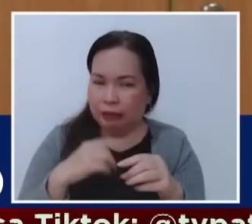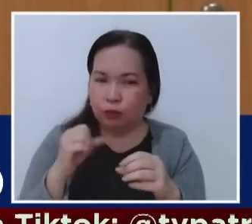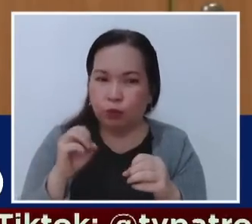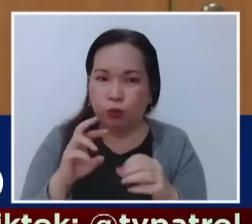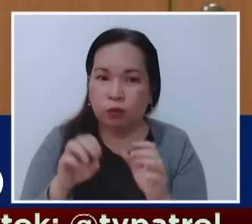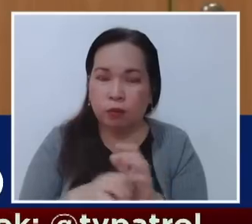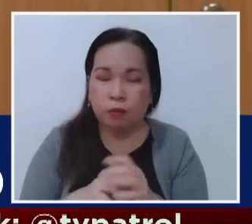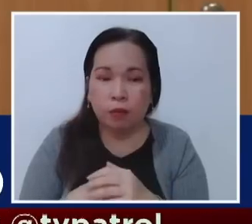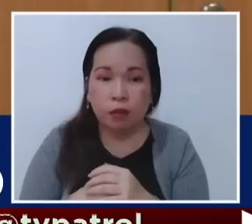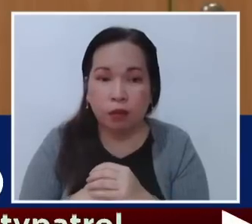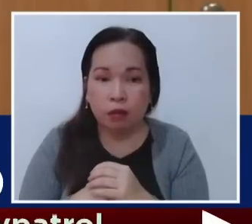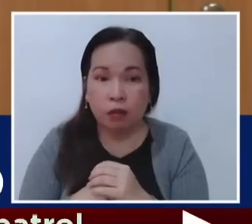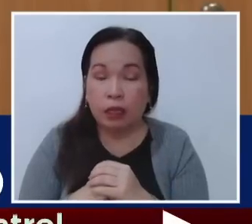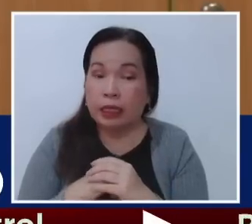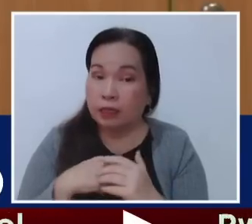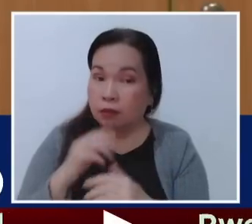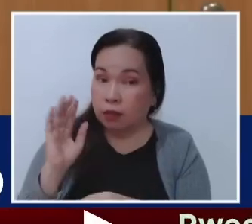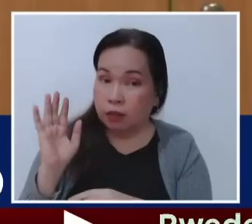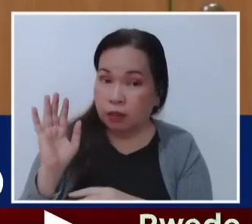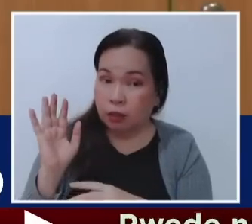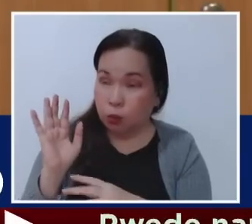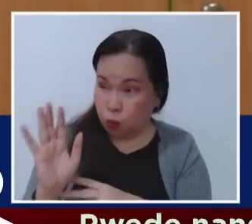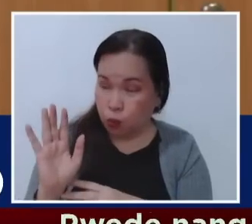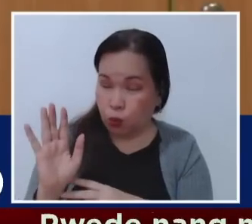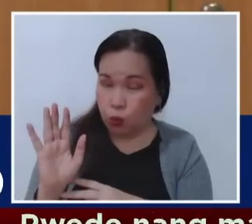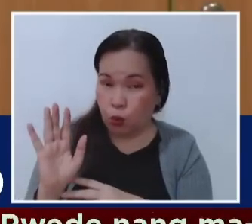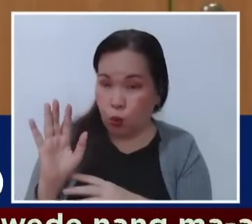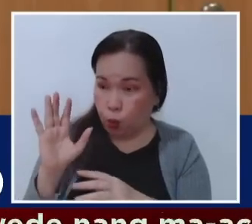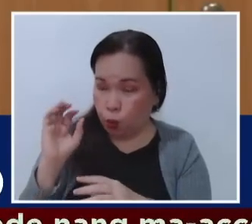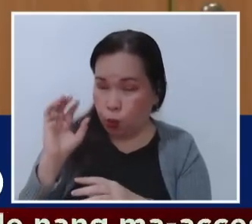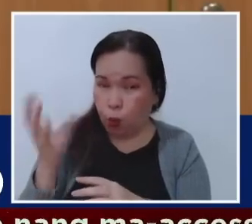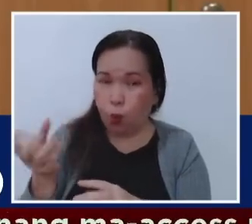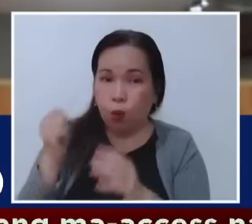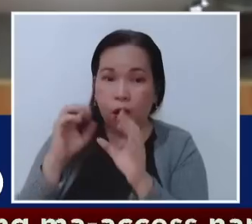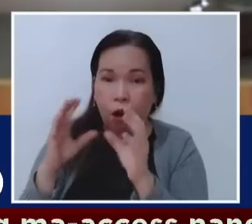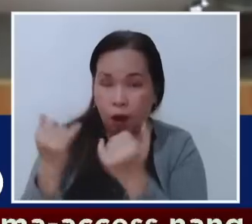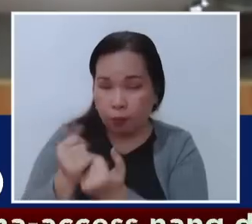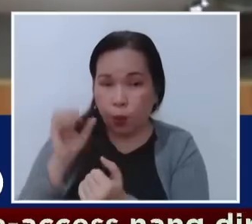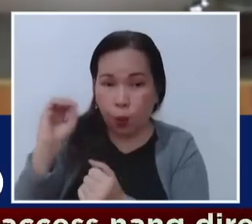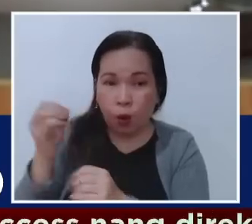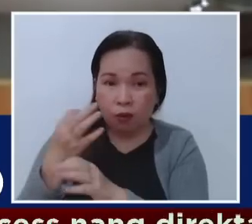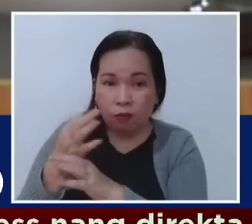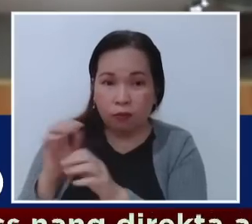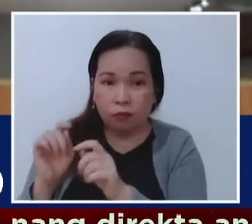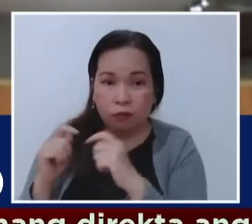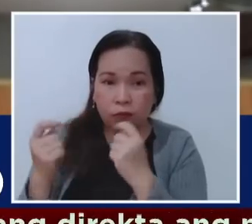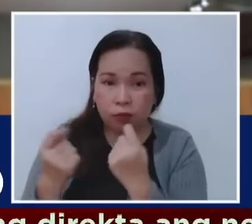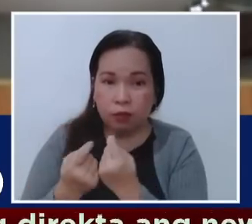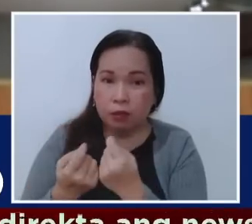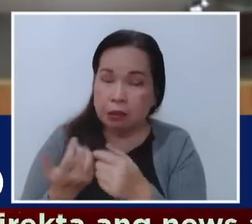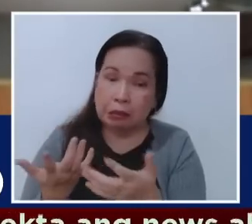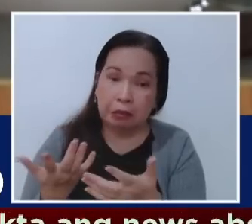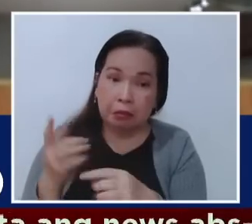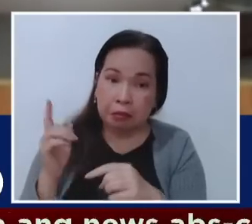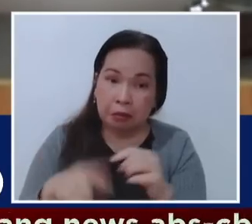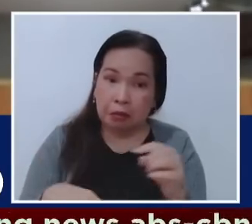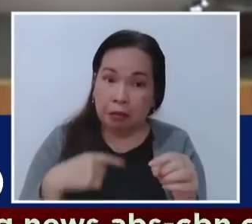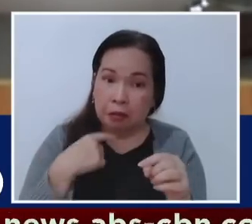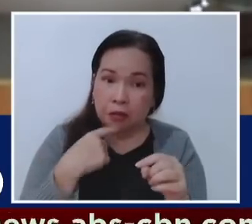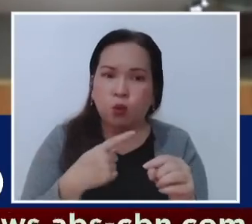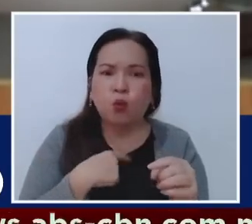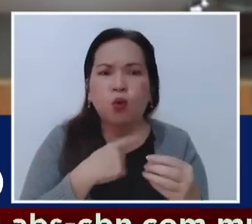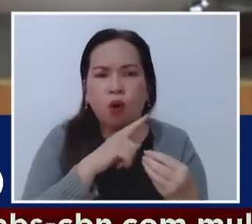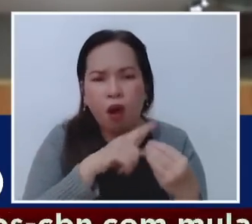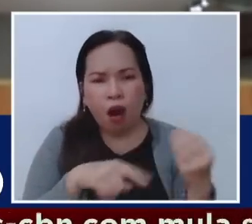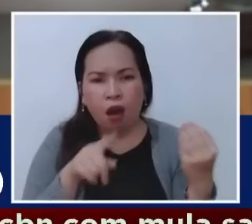may sarili kang maintenance company, hindi mo rin pwede siguro sabihin na, nagka-cancel ako ng mga